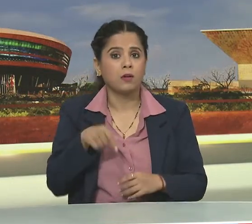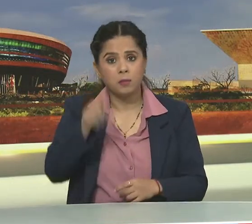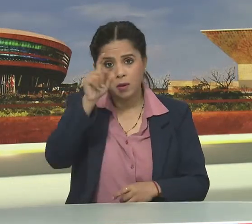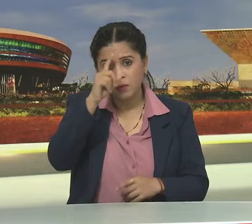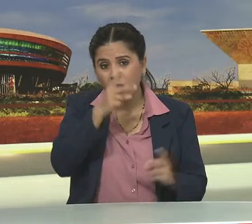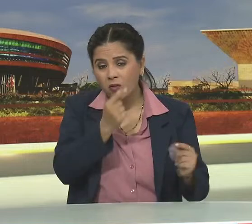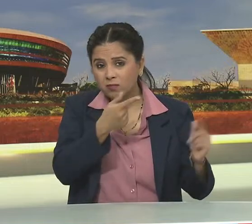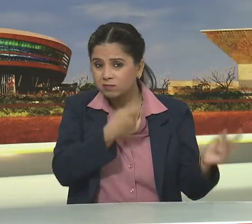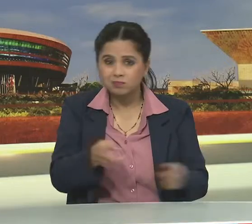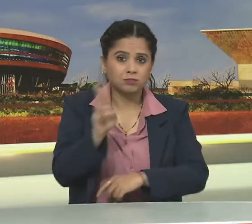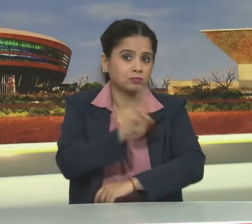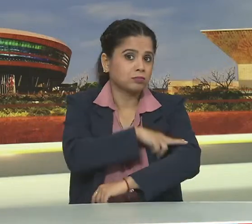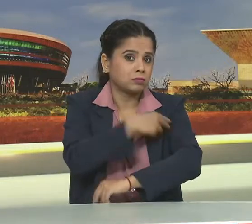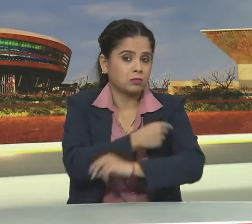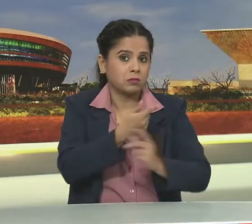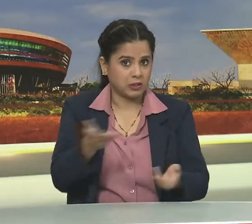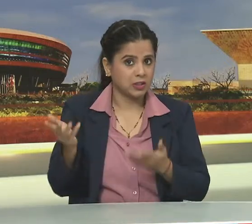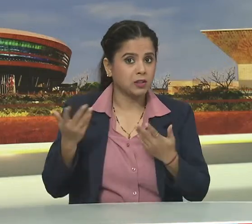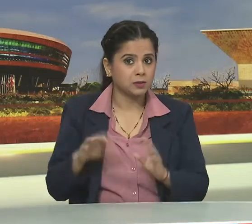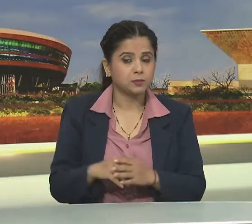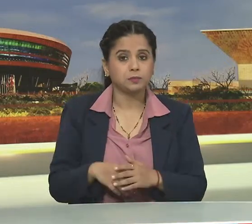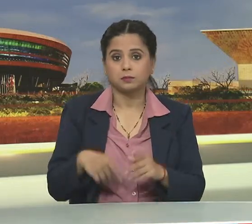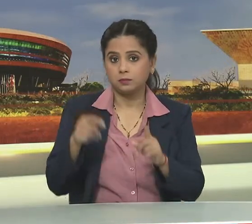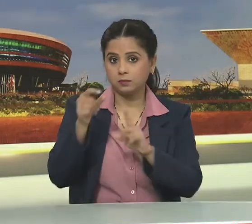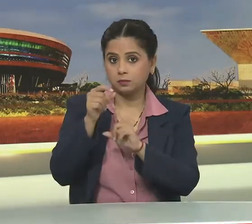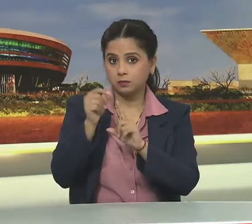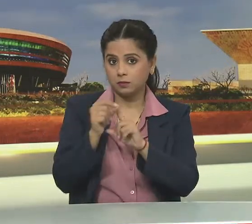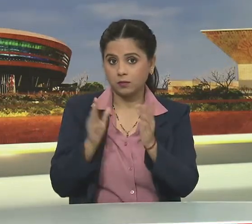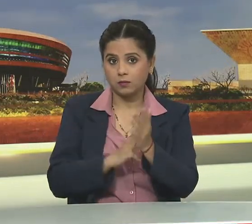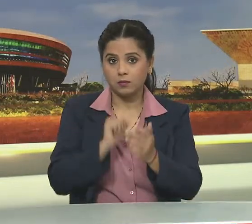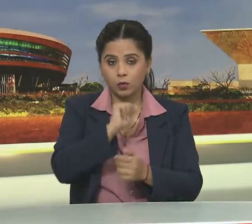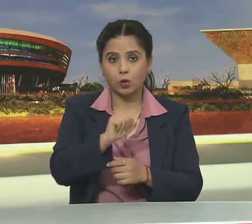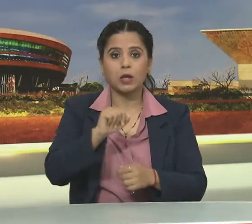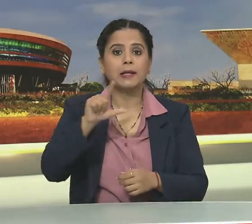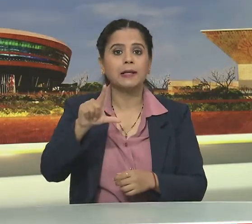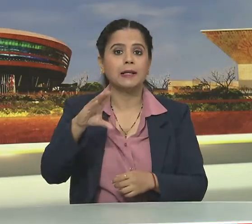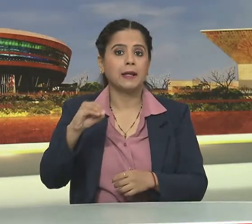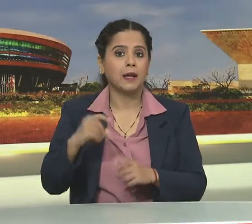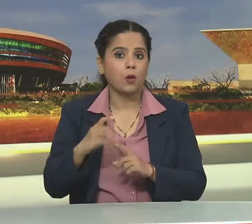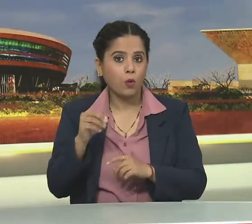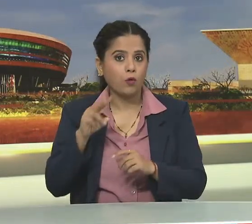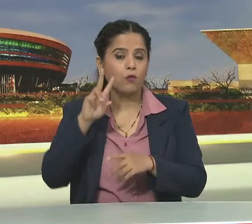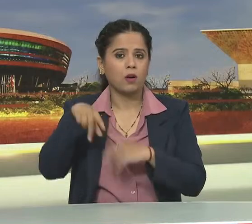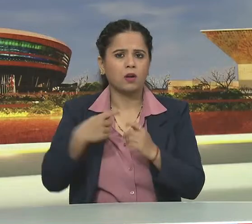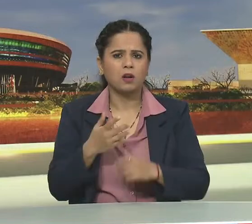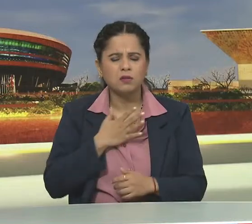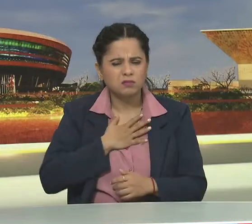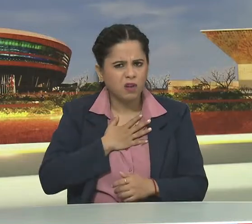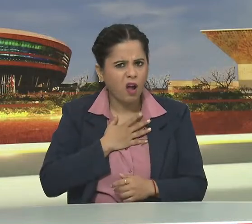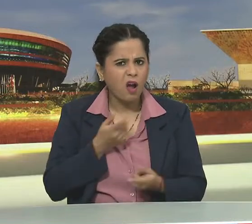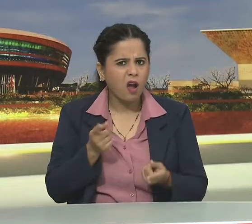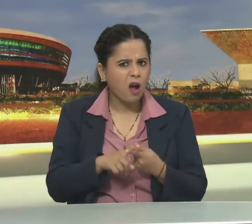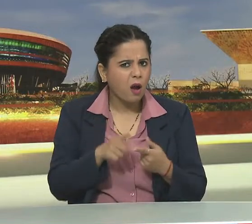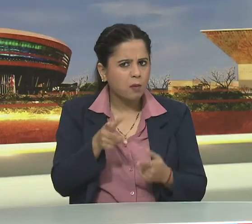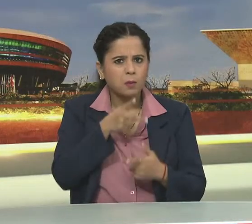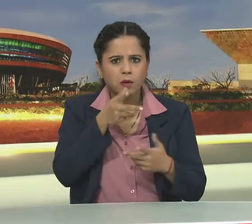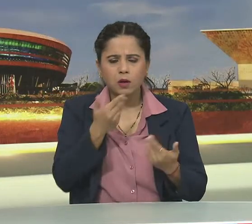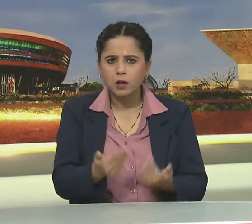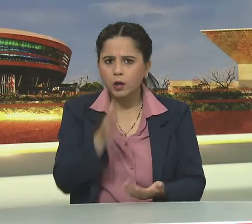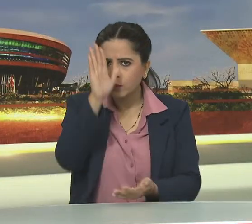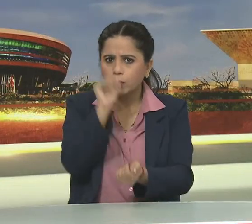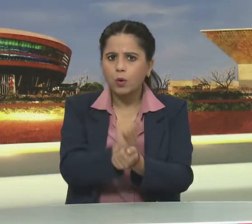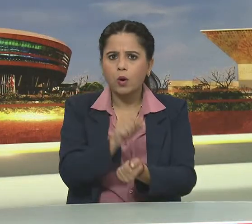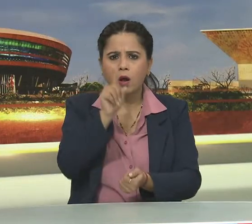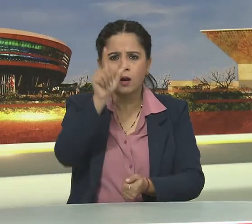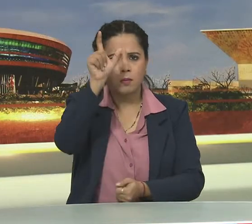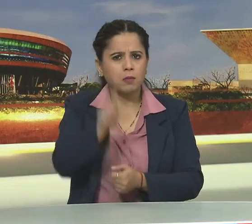लिए अस्पताल में भर्ती कराया गया है। प्रधानमंत्री लियो वराडकर ने घटना पर दुख जताया है। उन्होंने कहा कि पुलिस ने एक